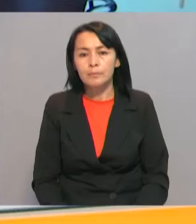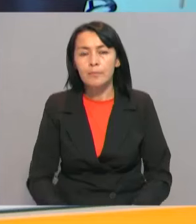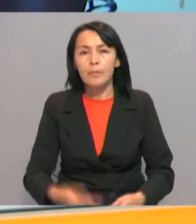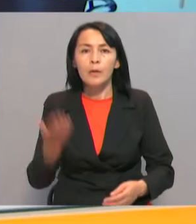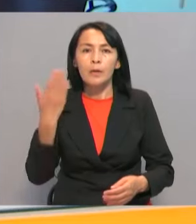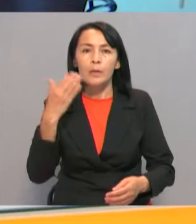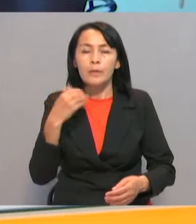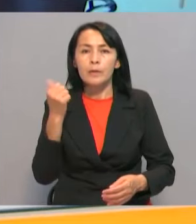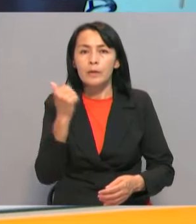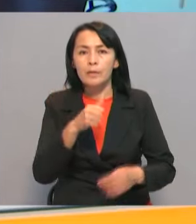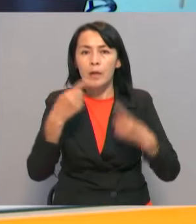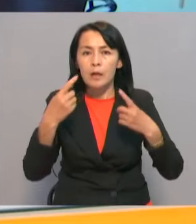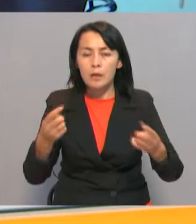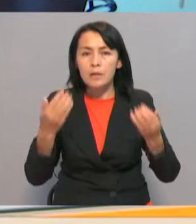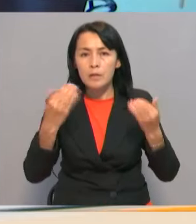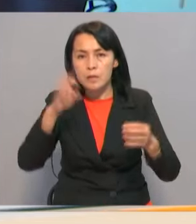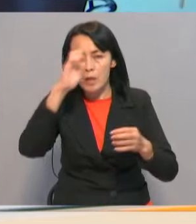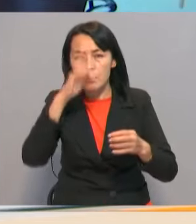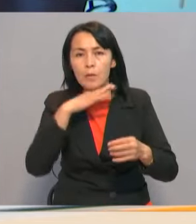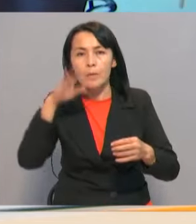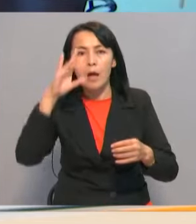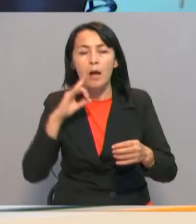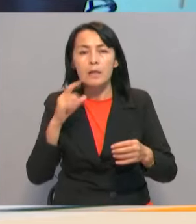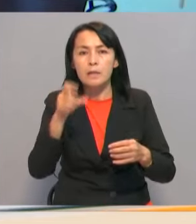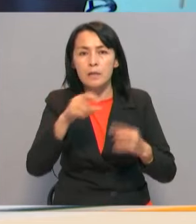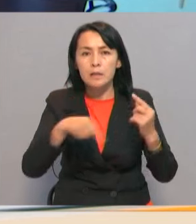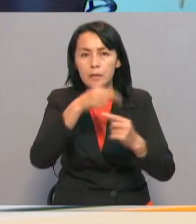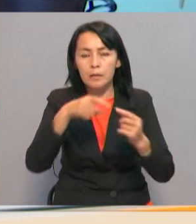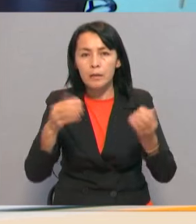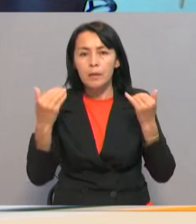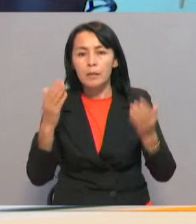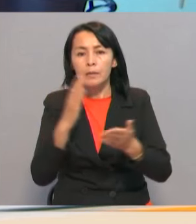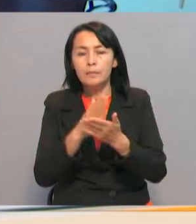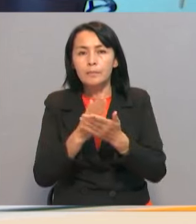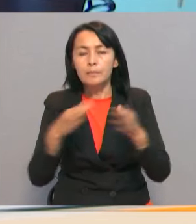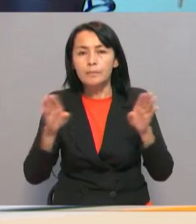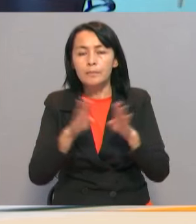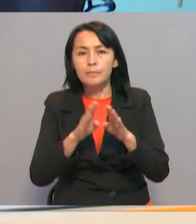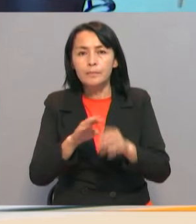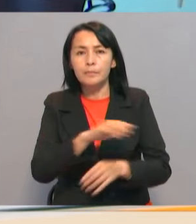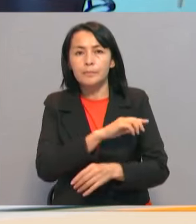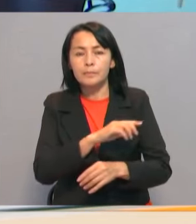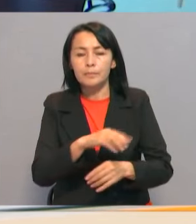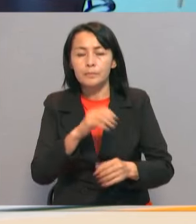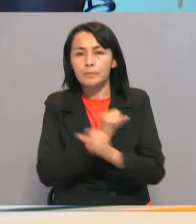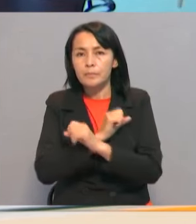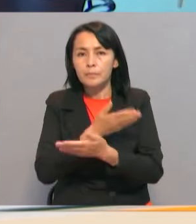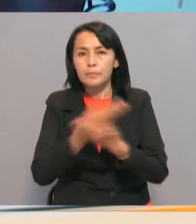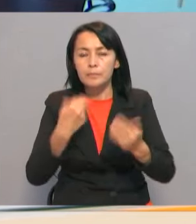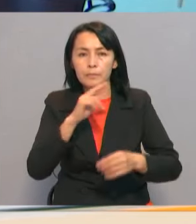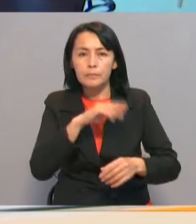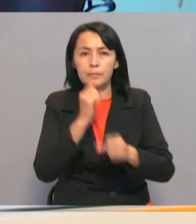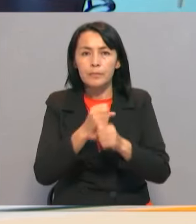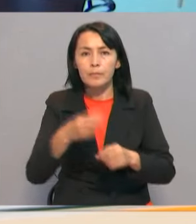В минувшие выходные в разных уголках страны многие казахстанские предприниматели работали в усиленном режиме без выходных. Ведь